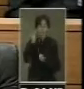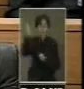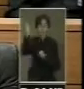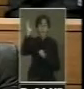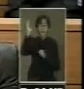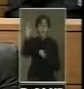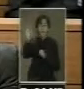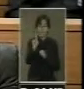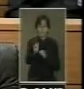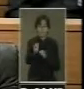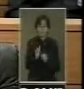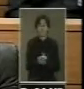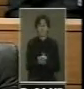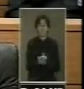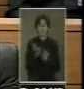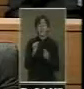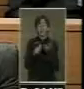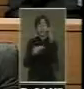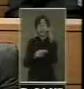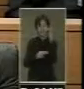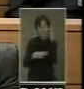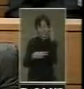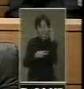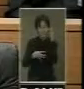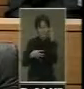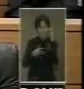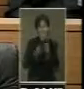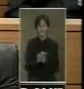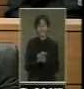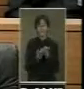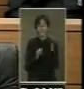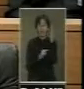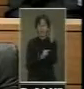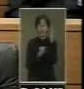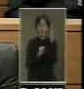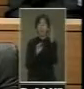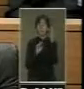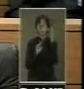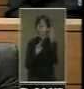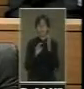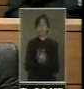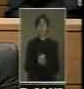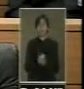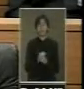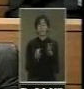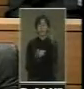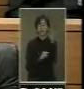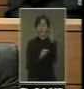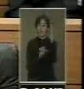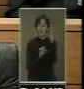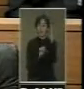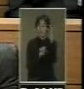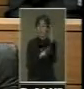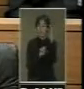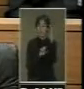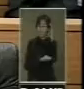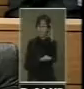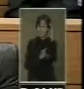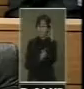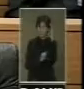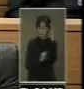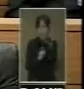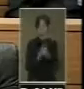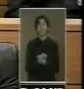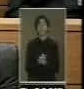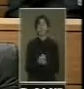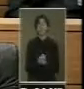ไหนครับไปปราศัยอยู่ที่หาดใหญ่ครับสุราษฎร์ธานีครับนครศรีธรรมราชจังหวัดตรังล้วนแล้ว